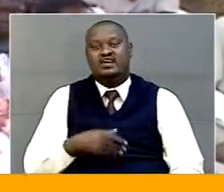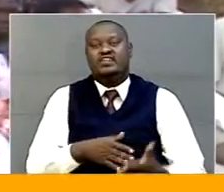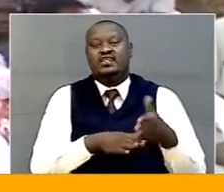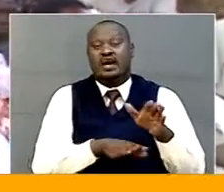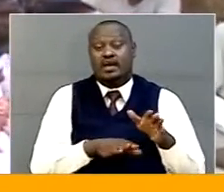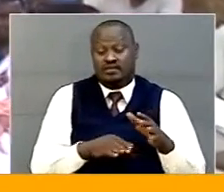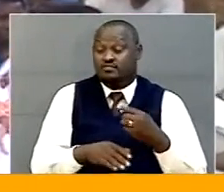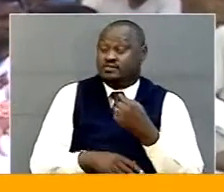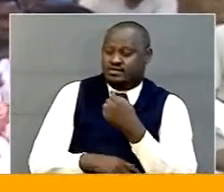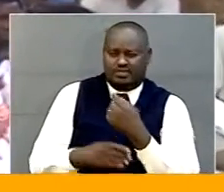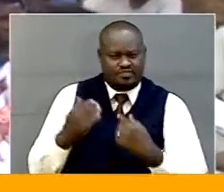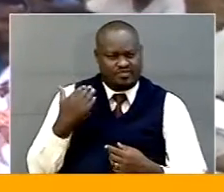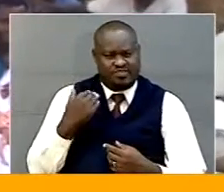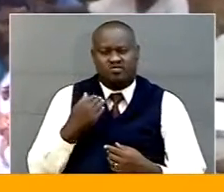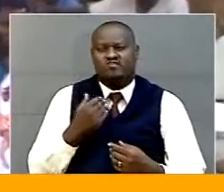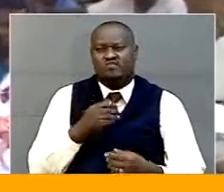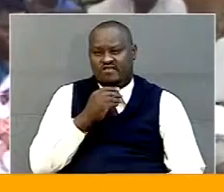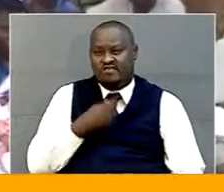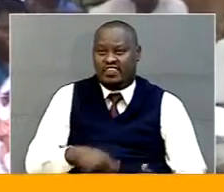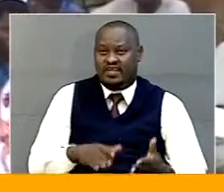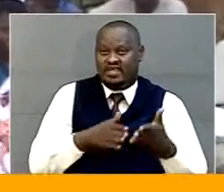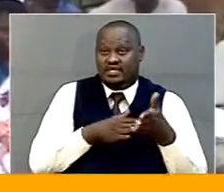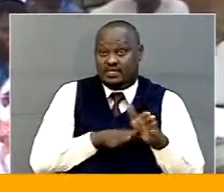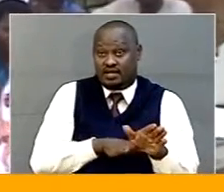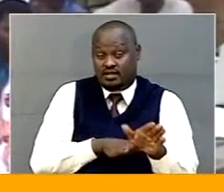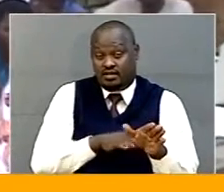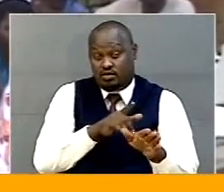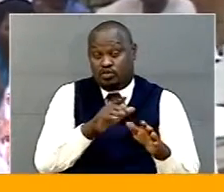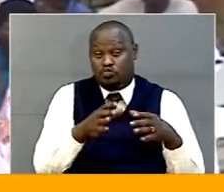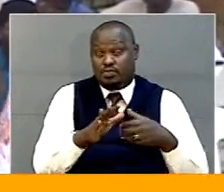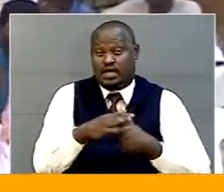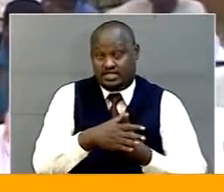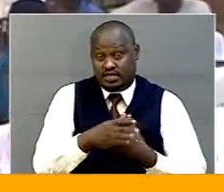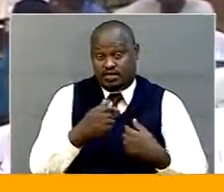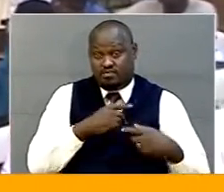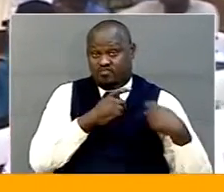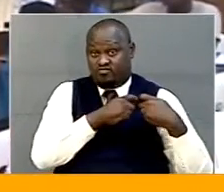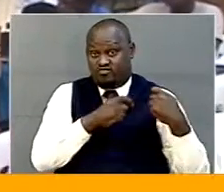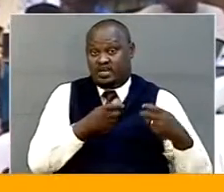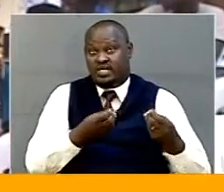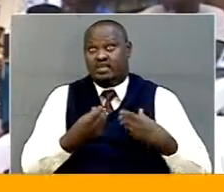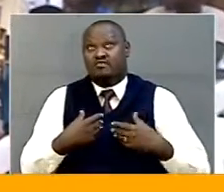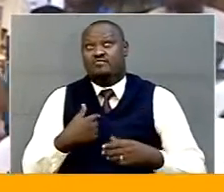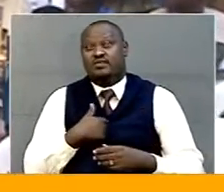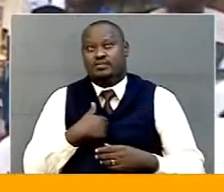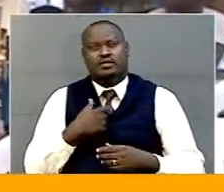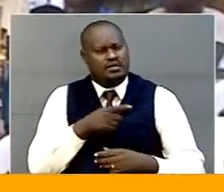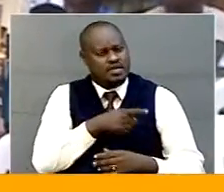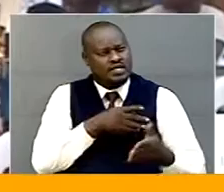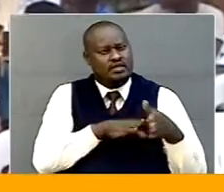bano eyatwala akulembedde olundi olwo gwe nasikira najja afa mu kinaana mwena